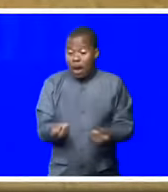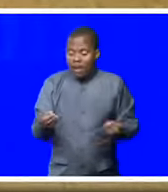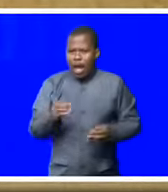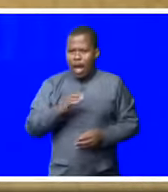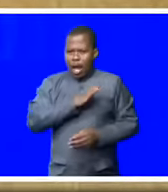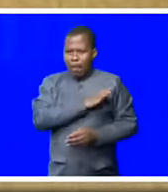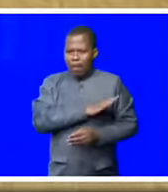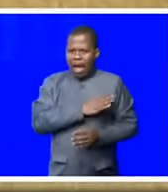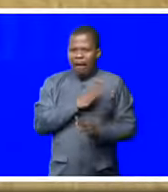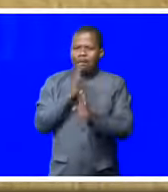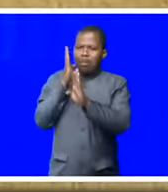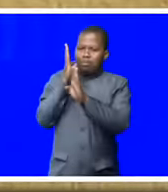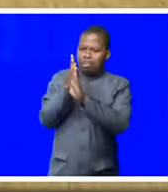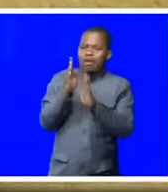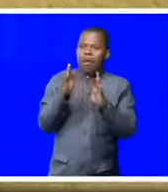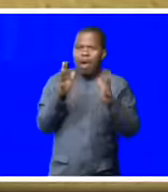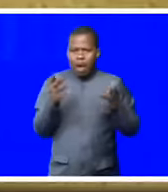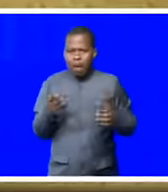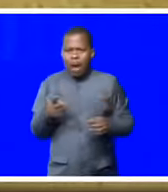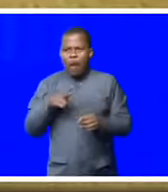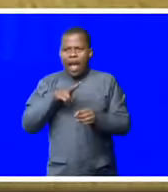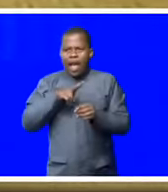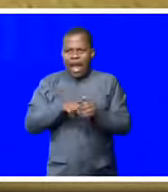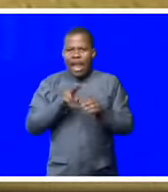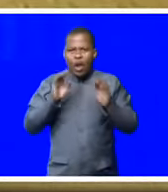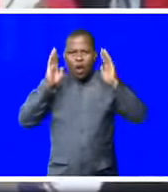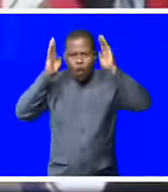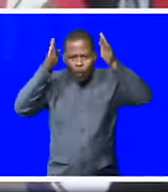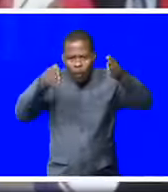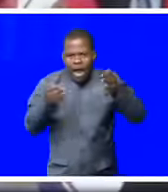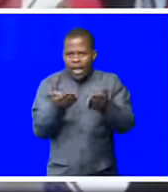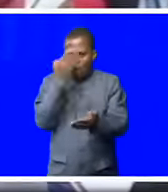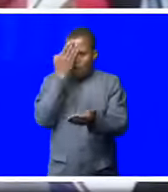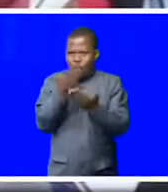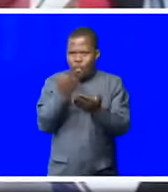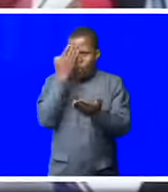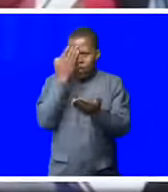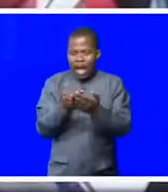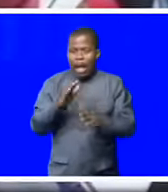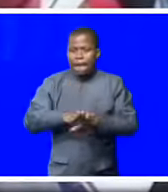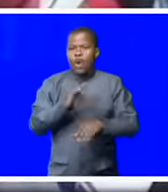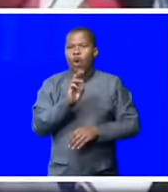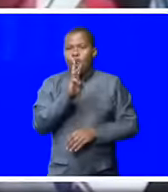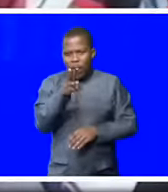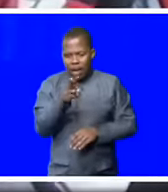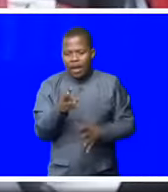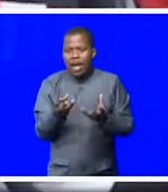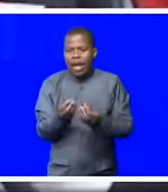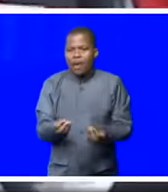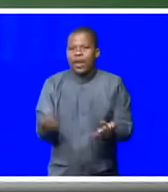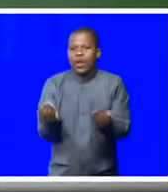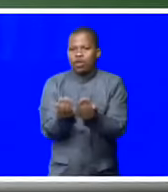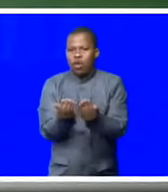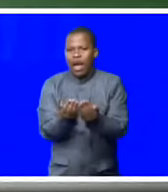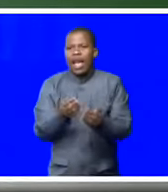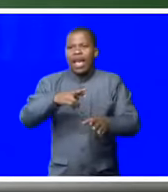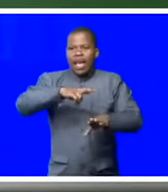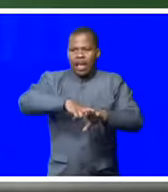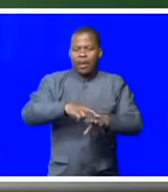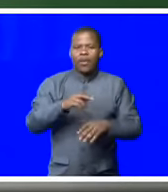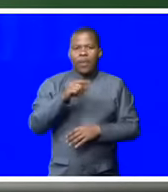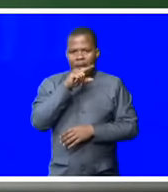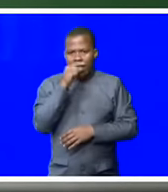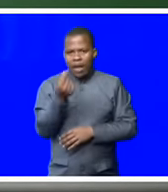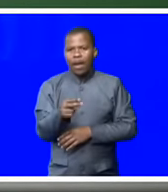ngoba basafunza bona kufuna baleke kakhulu lokufunza nekushekhi lo khulumele bafunzi menza incumalo othi lo mhlangano